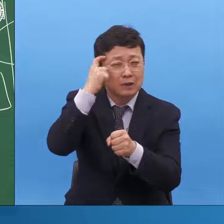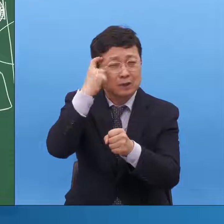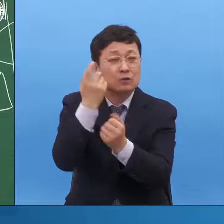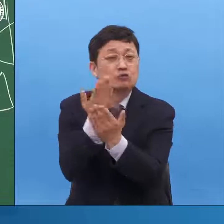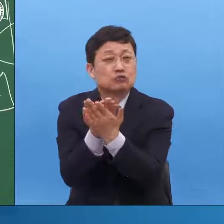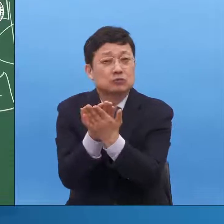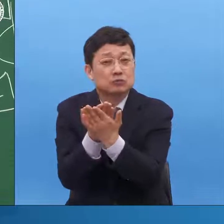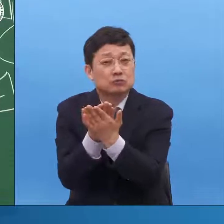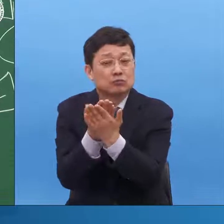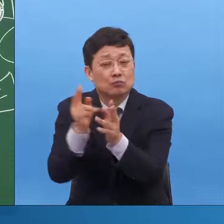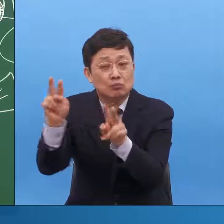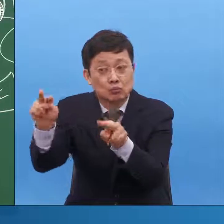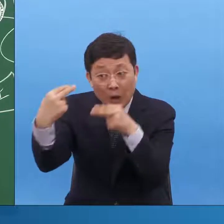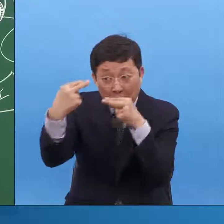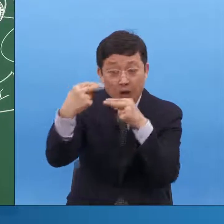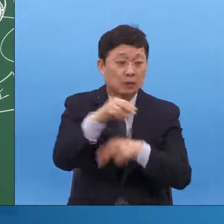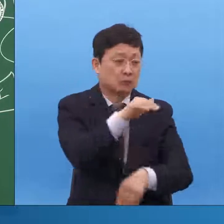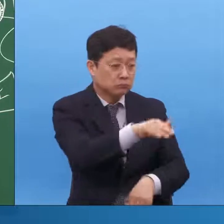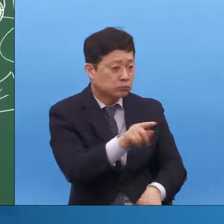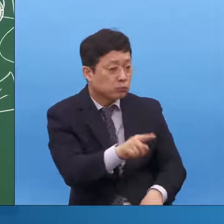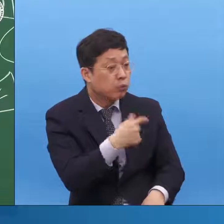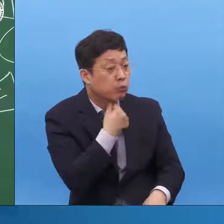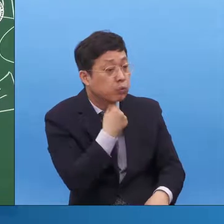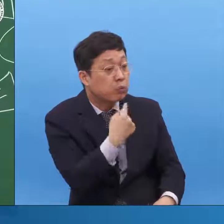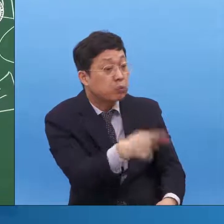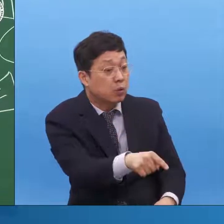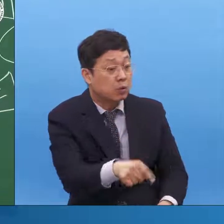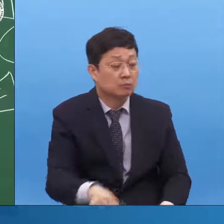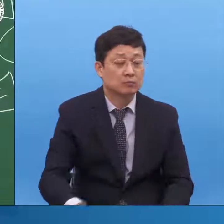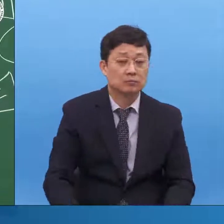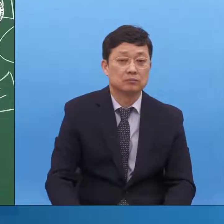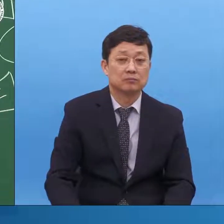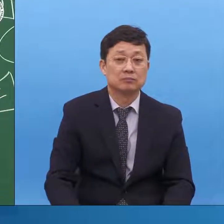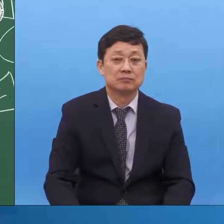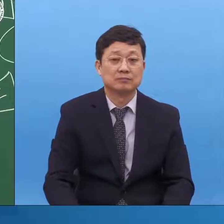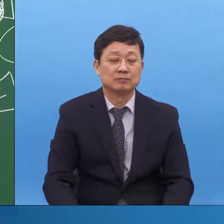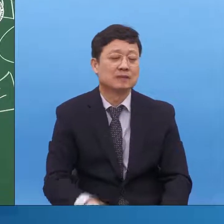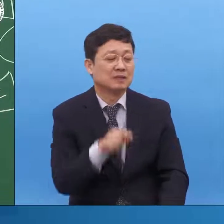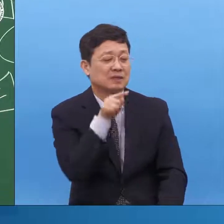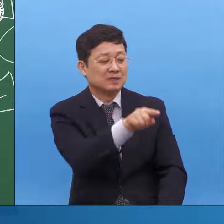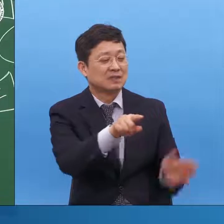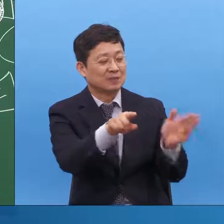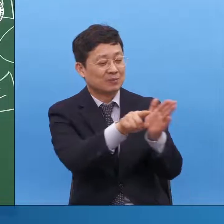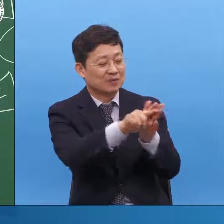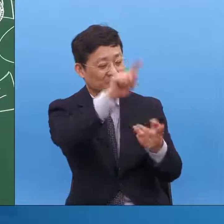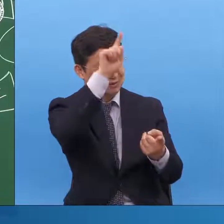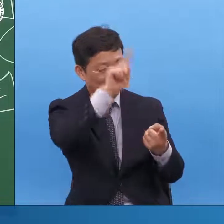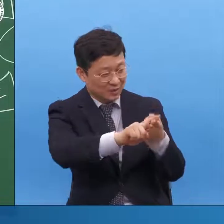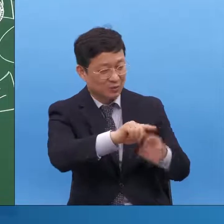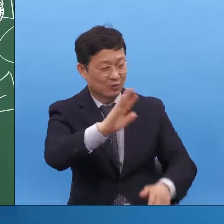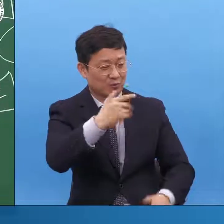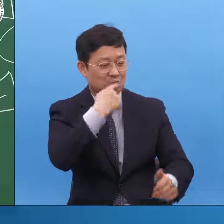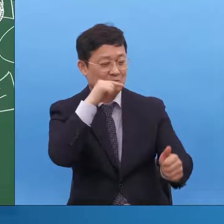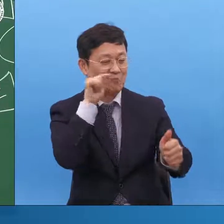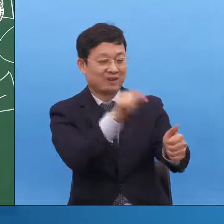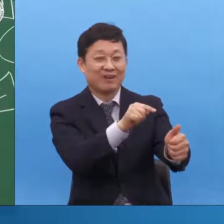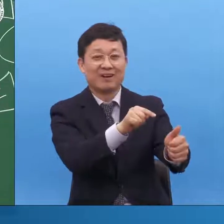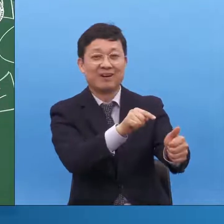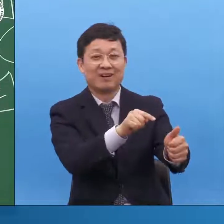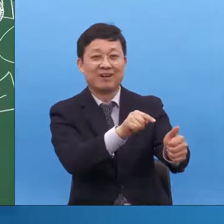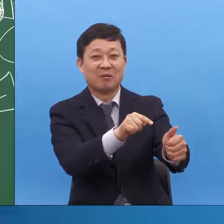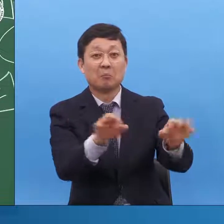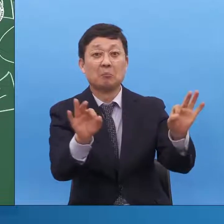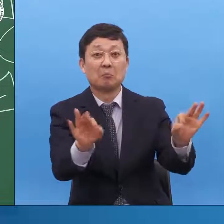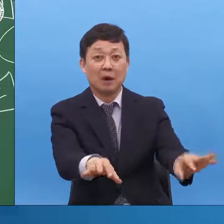And Jesus stopped in his tracks and asked, "What do you want from me?" 예수님께서 네 믿음대로 될지어다. And Jesus said, "Let it be according to your faith."